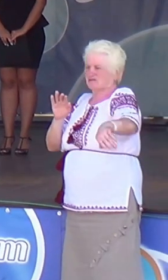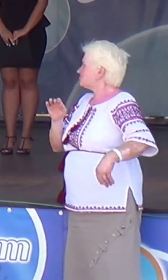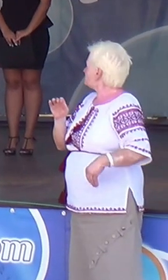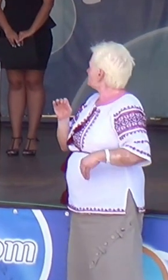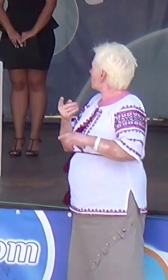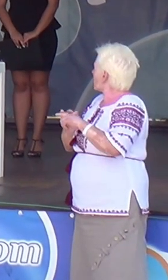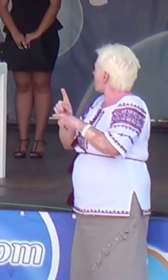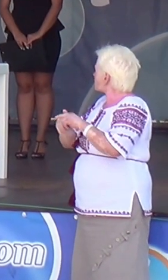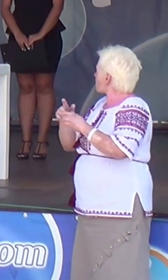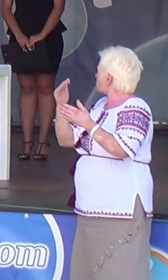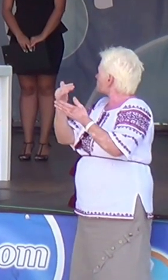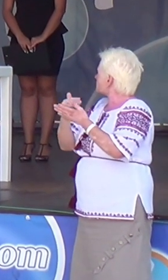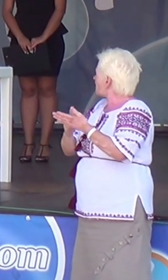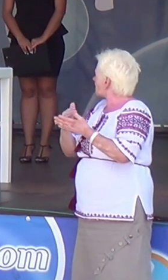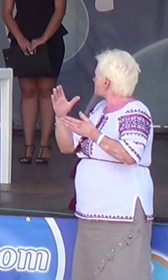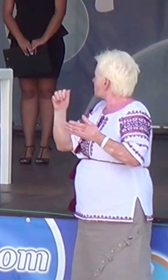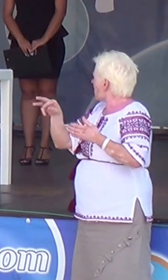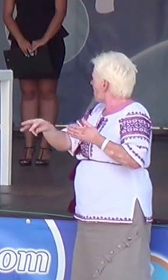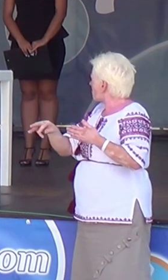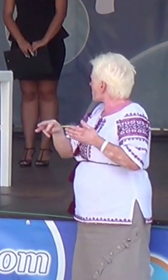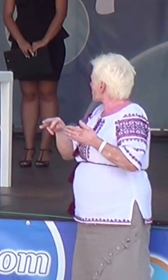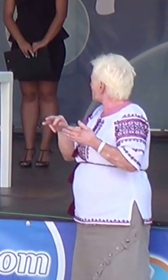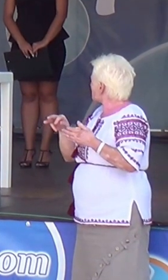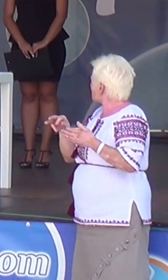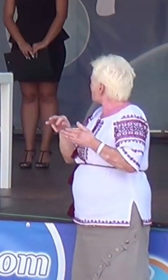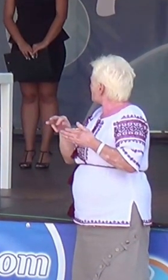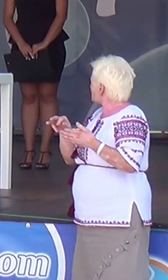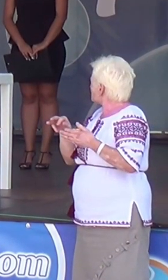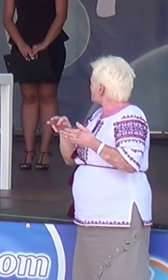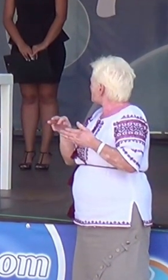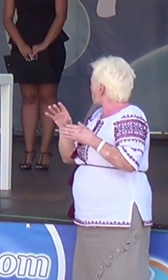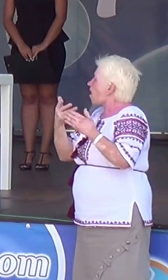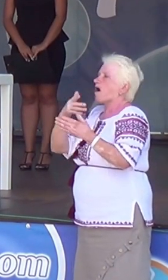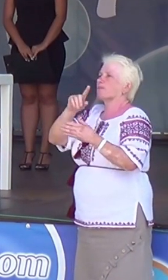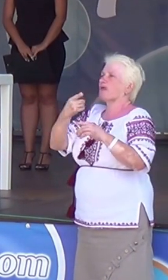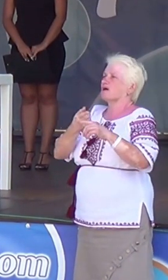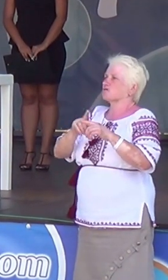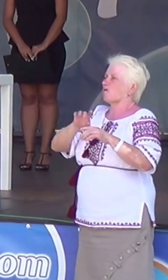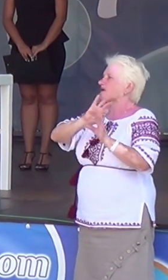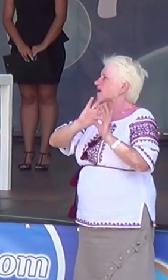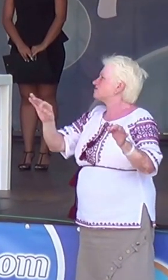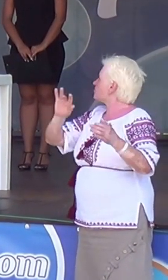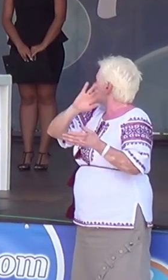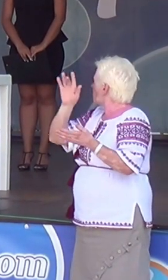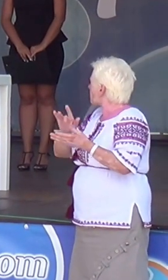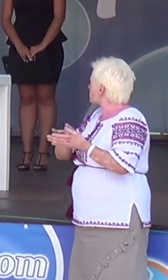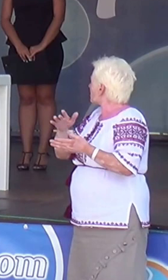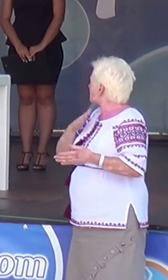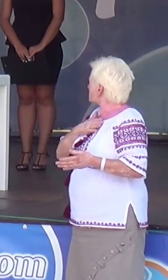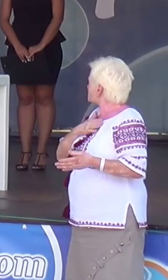которые предлагает вам комплекс «Аквалайф» и хозяева этого прекрасного комплекса, а также пляж и